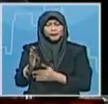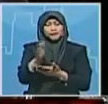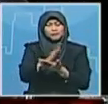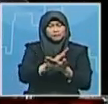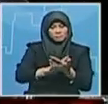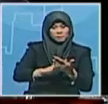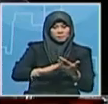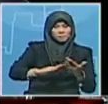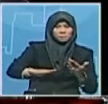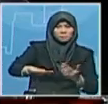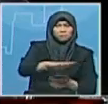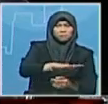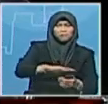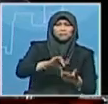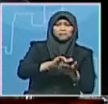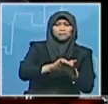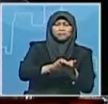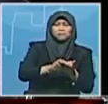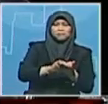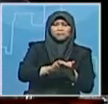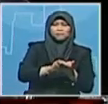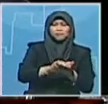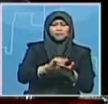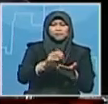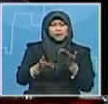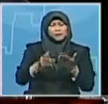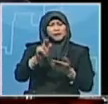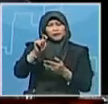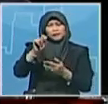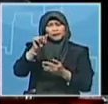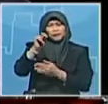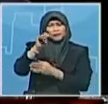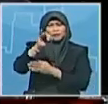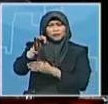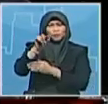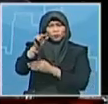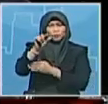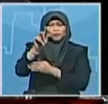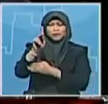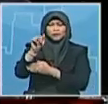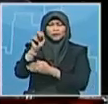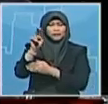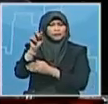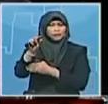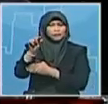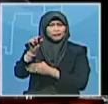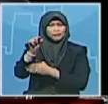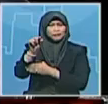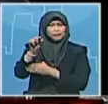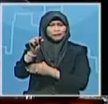sebahagian saya rasa tak silap saya di, tak mungkin di Tanjung Karang. Tiga tempat ni lah, Sabak Bernam, Sungai Besar. Dan satu